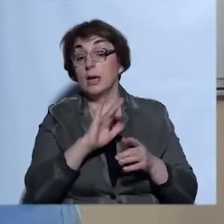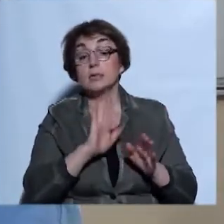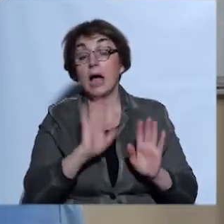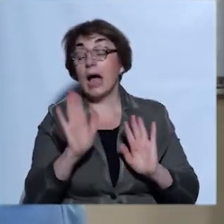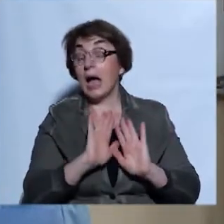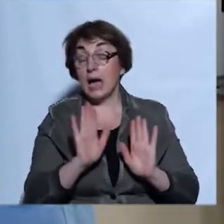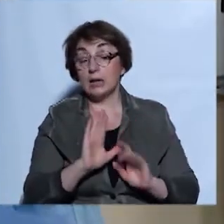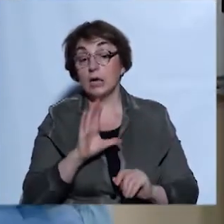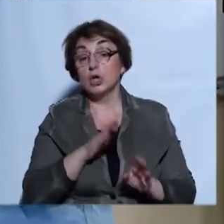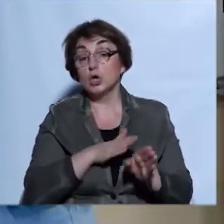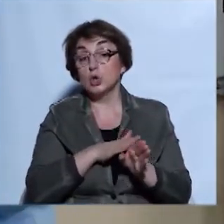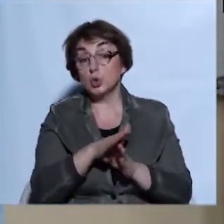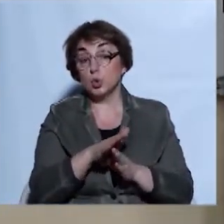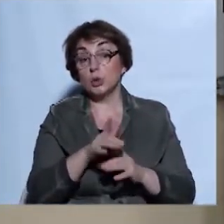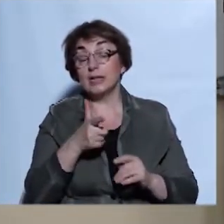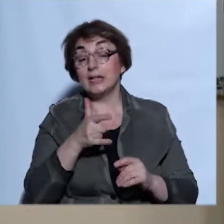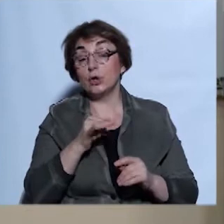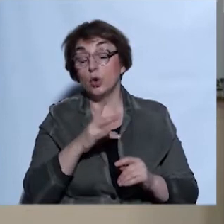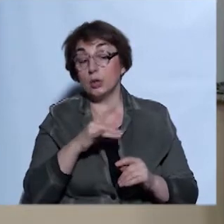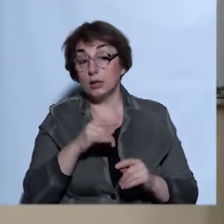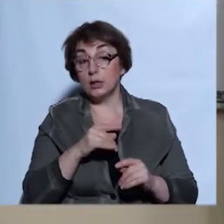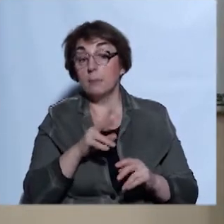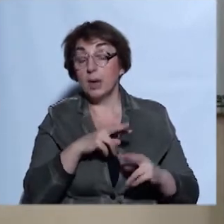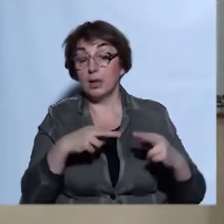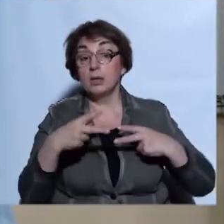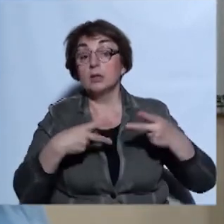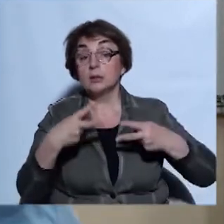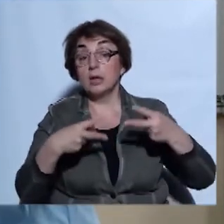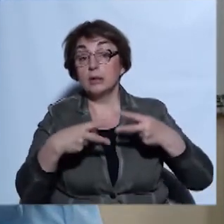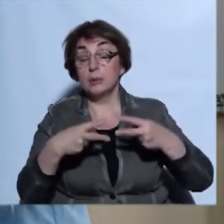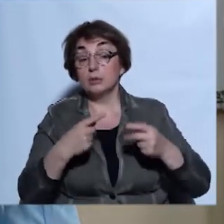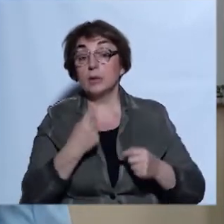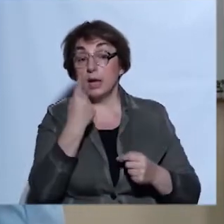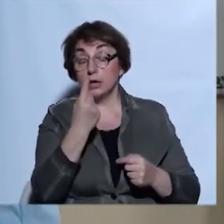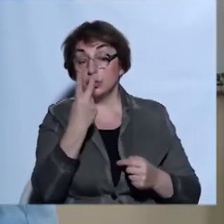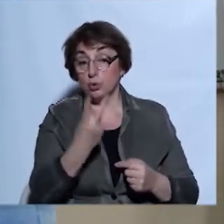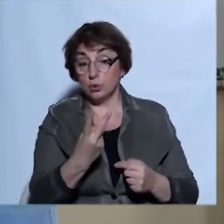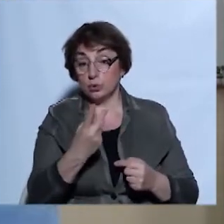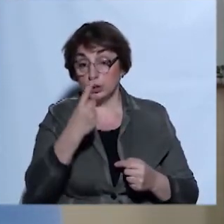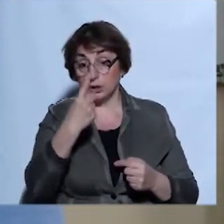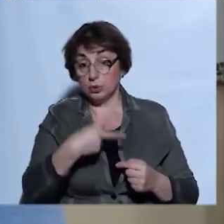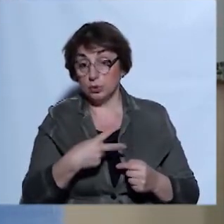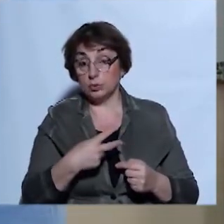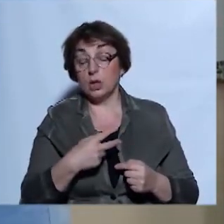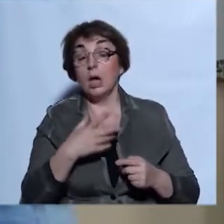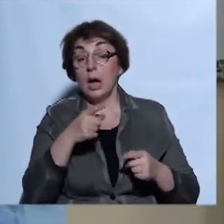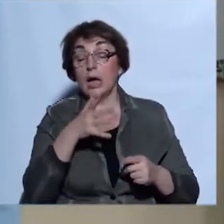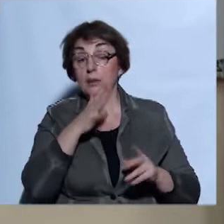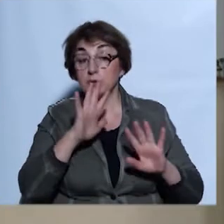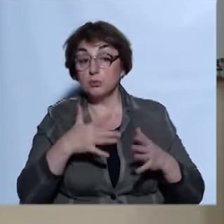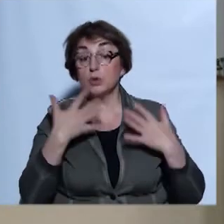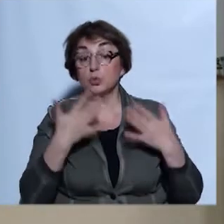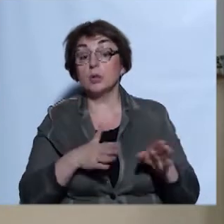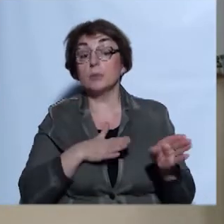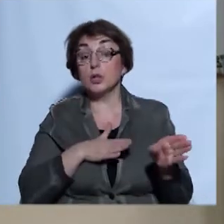არასრული გლიკოლატი, ხოლო თუ უფრო თანაფარდობა იქნება 1:2-თან, ამ შემთხვევაში უკვე გვექნება სრული გლიკოლატი.